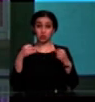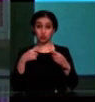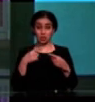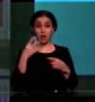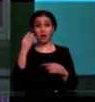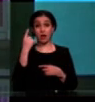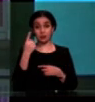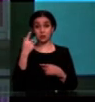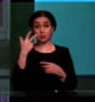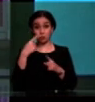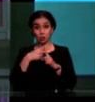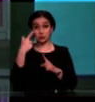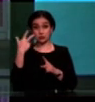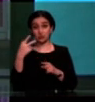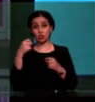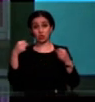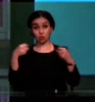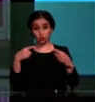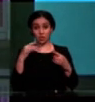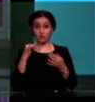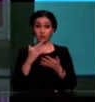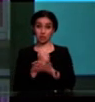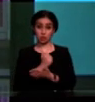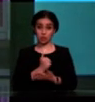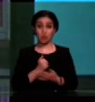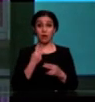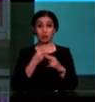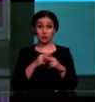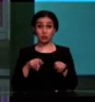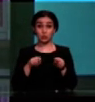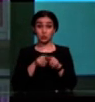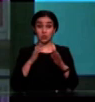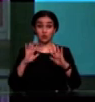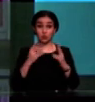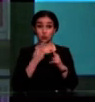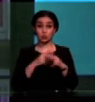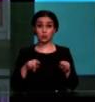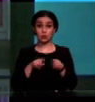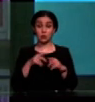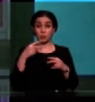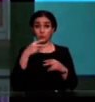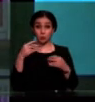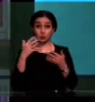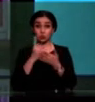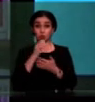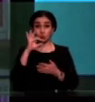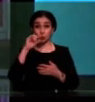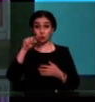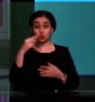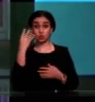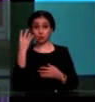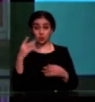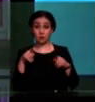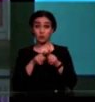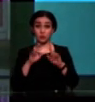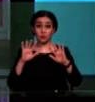вариант – 1 плюс 3 – это ничья и выигрыш. Так как вероятность выигрыша и проигрыша равны 0,4,